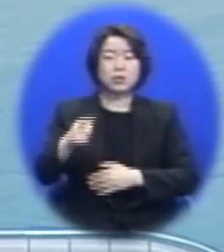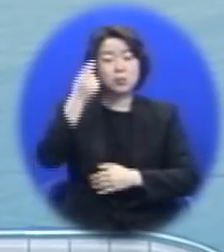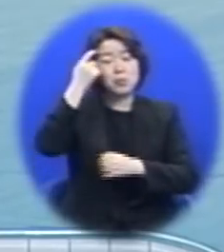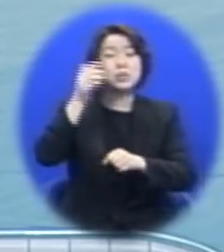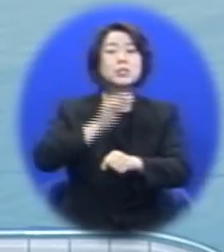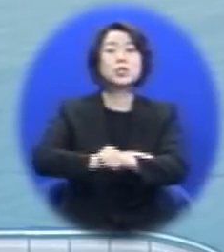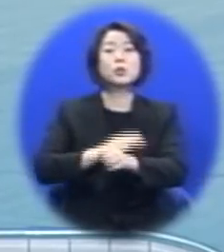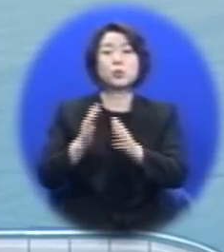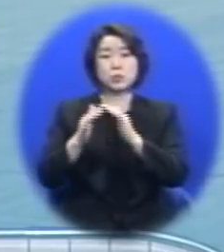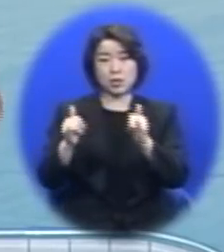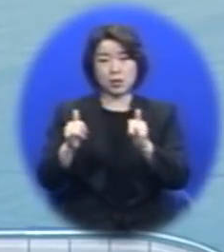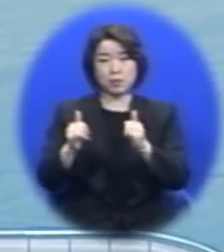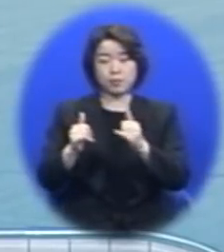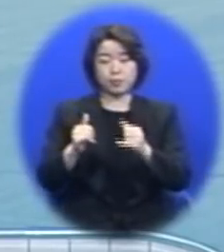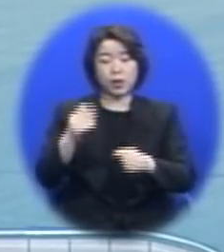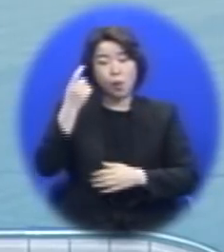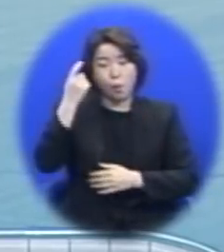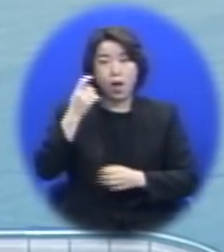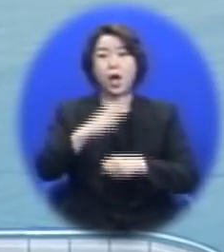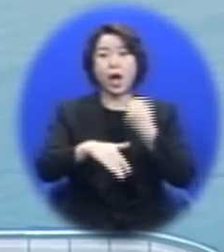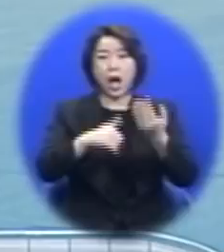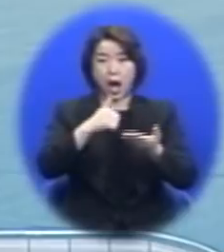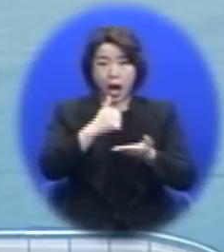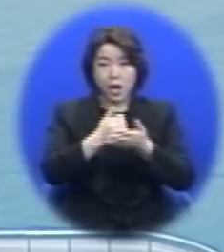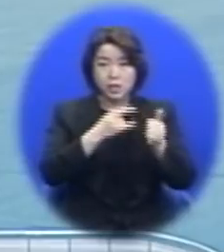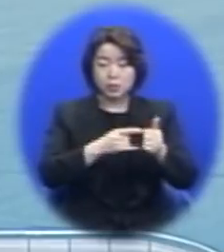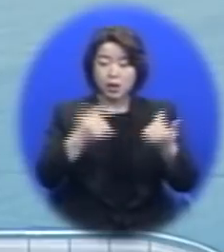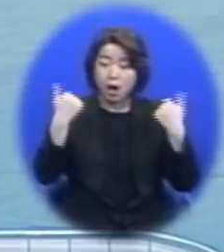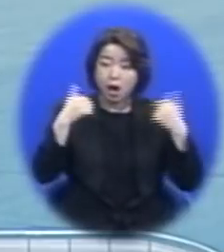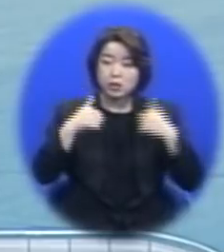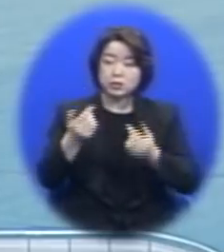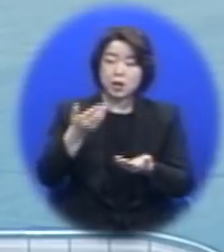사람이에요. 왜? 하나님께 계속 보고가 가고 있습니다.